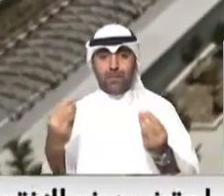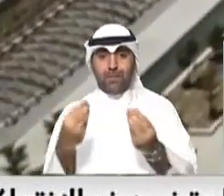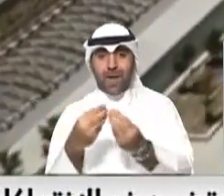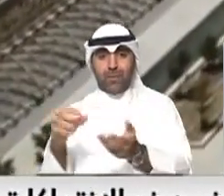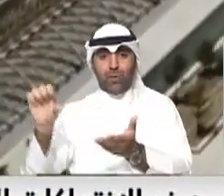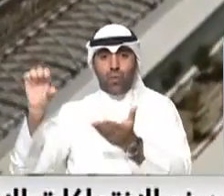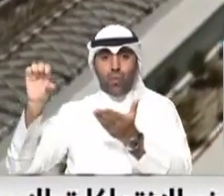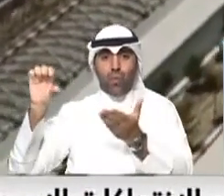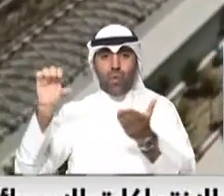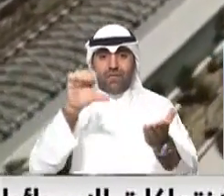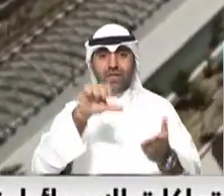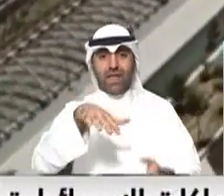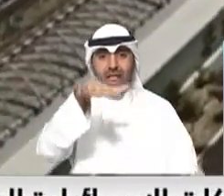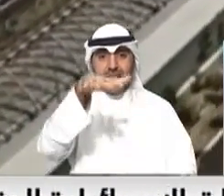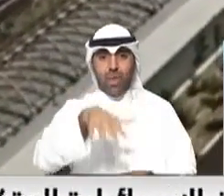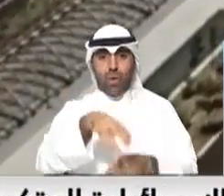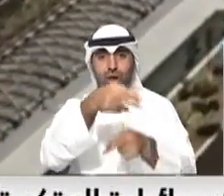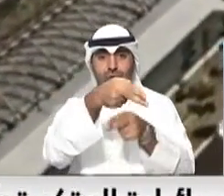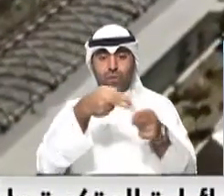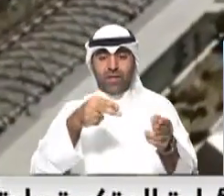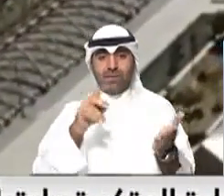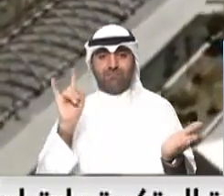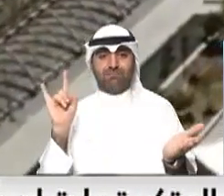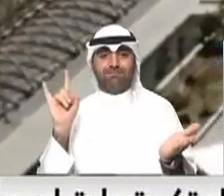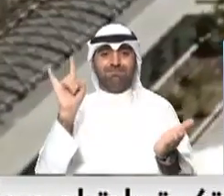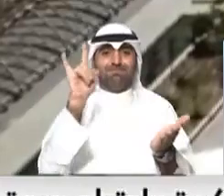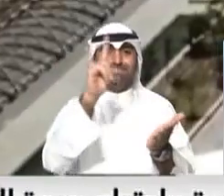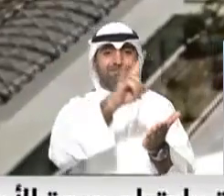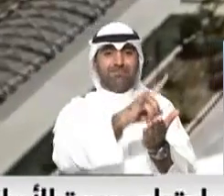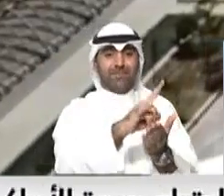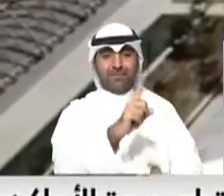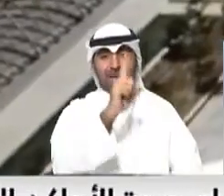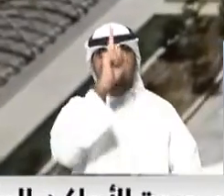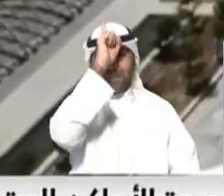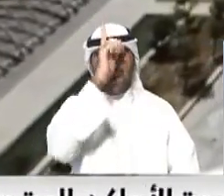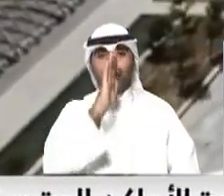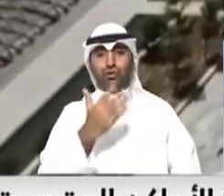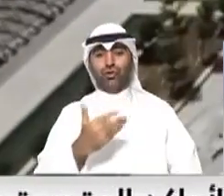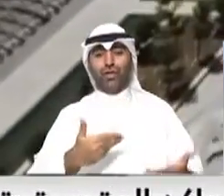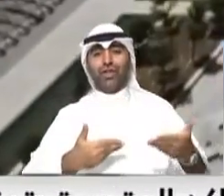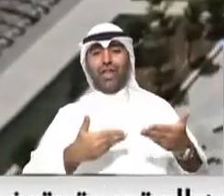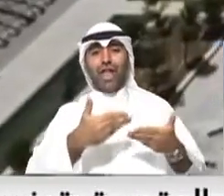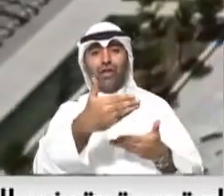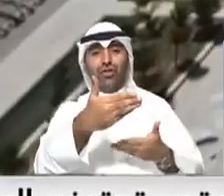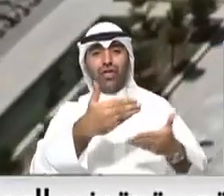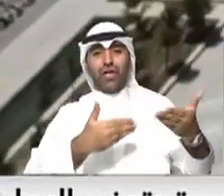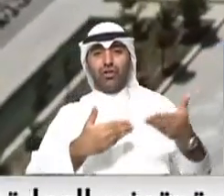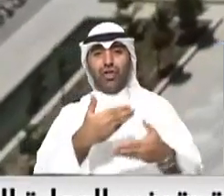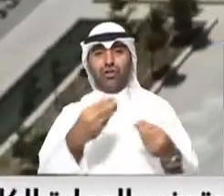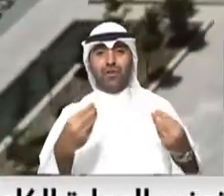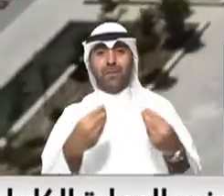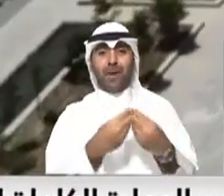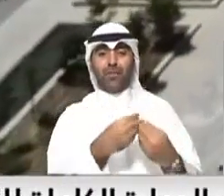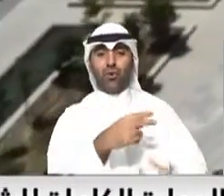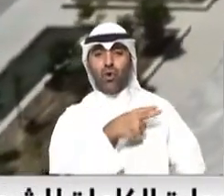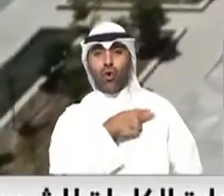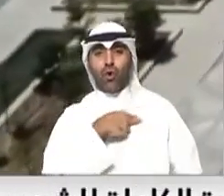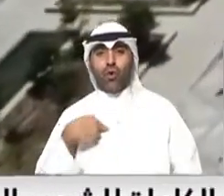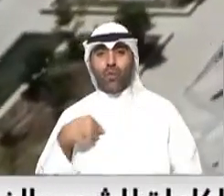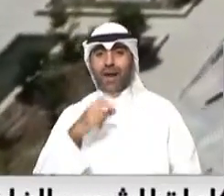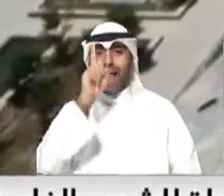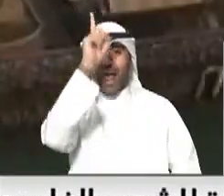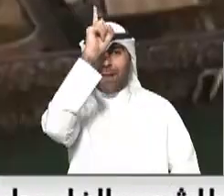وتبادل الافكار والخبرات والوقوف على التحديات الملحه المتعلقه بالقضايا المناخيه وطرق حلها